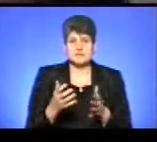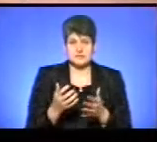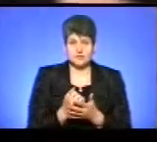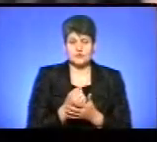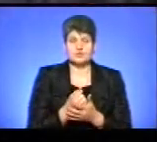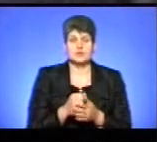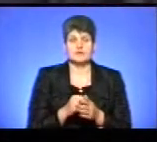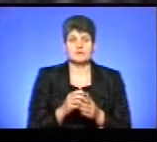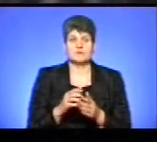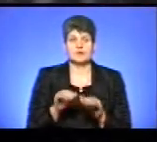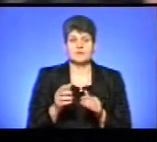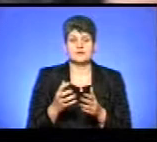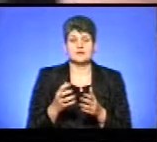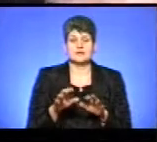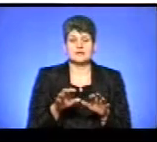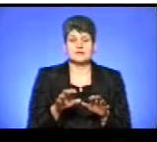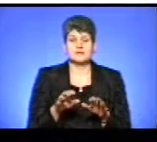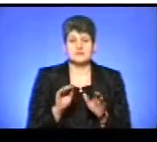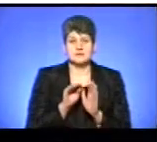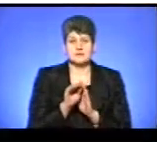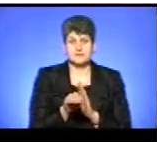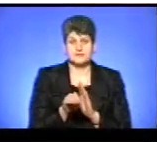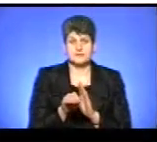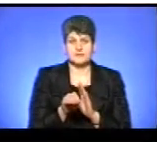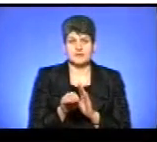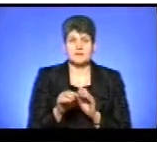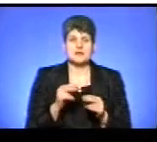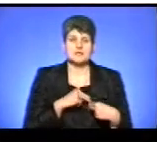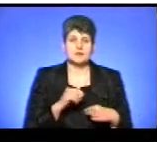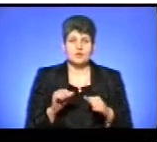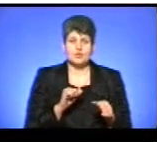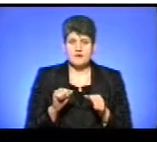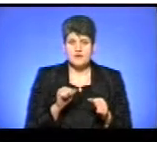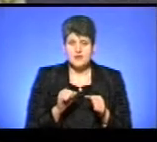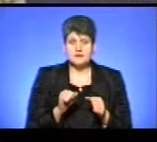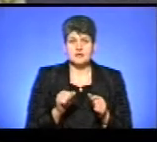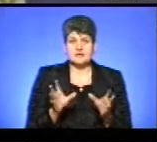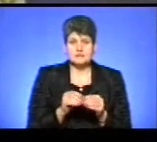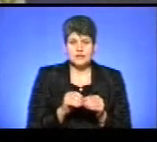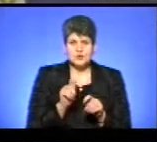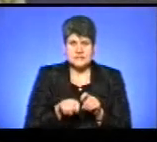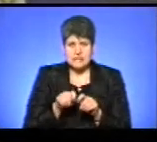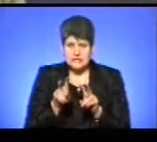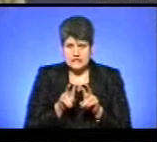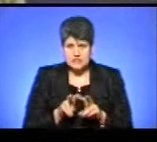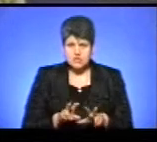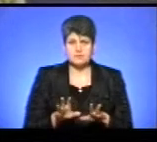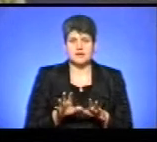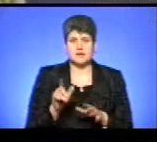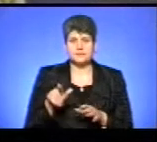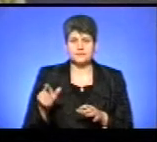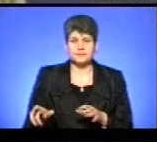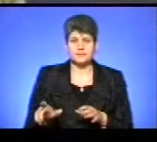надсилали оператам, які в свою чергу завантажують їх в інтернет-магазин. Працівниками управління протидії наркозлочинів спільно з слідчим управлінням та працівниками управління Кавного